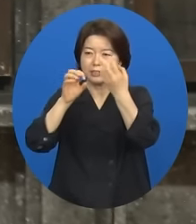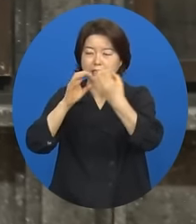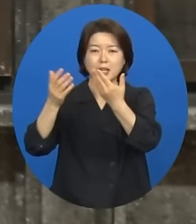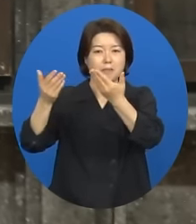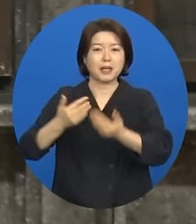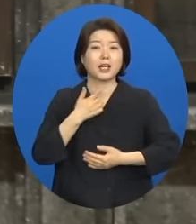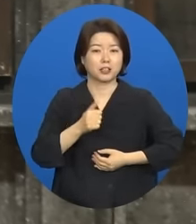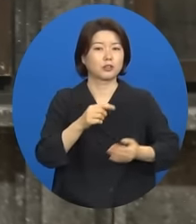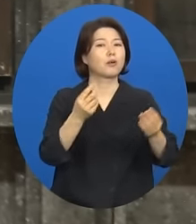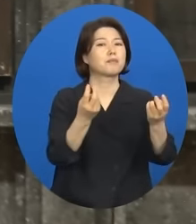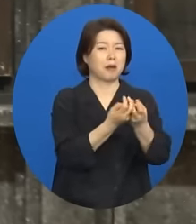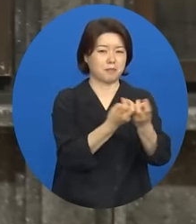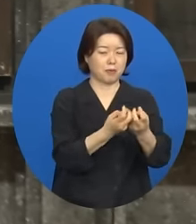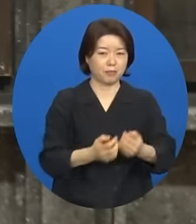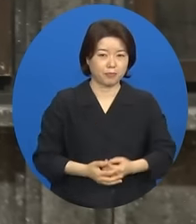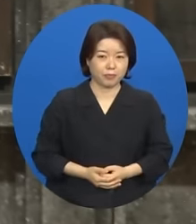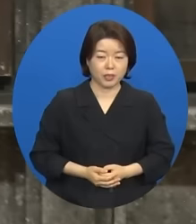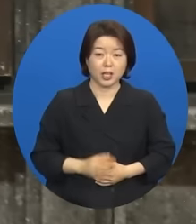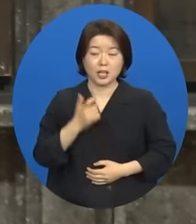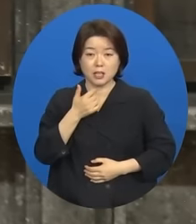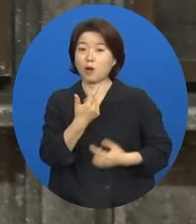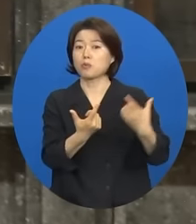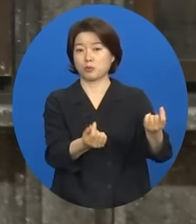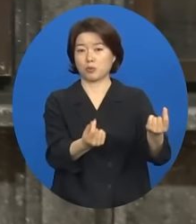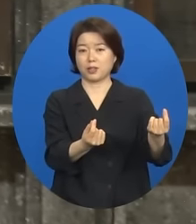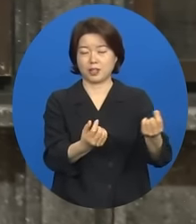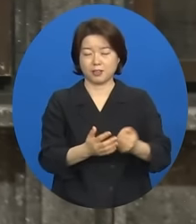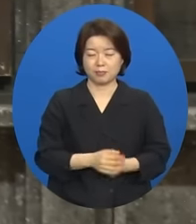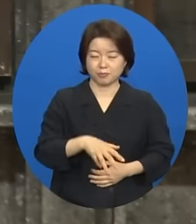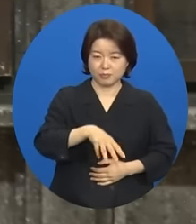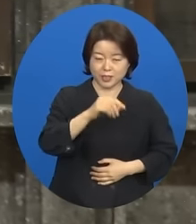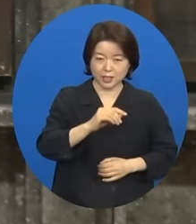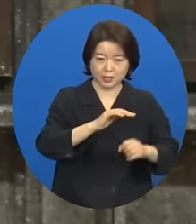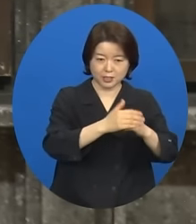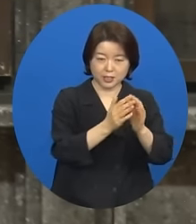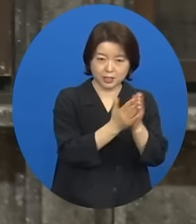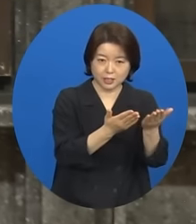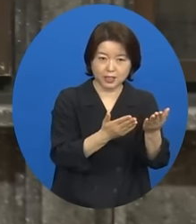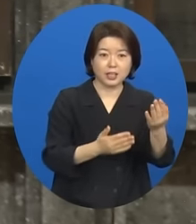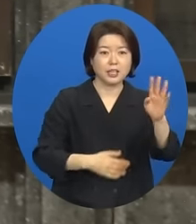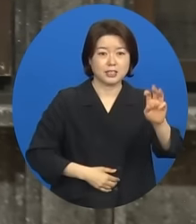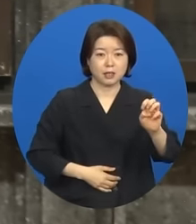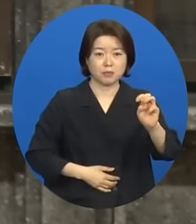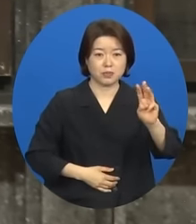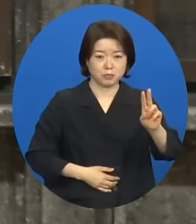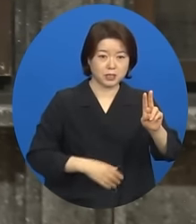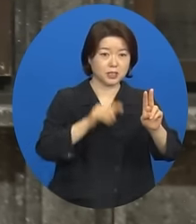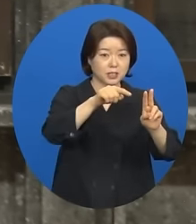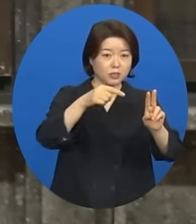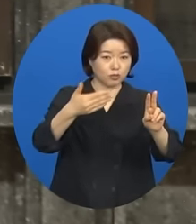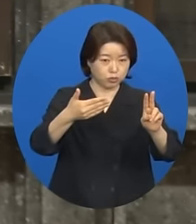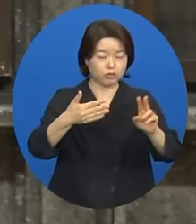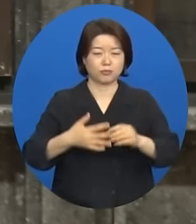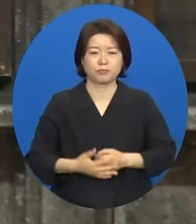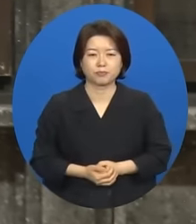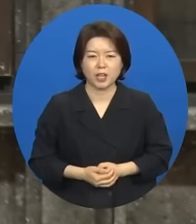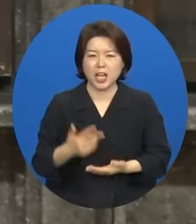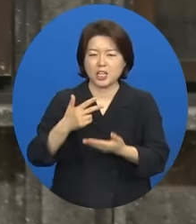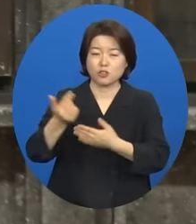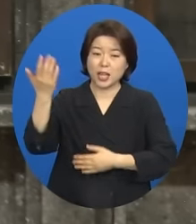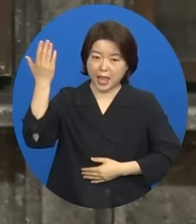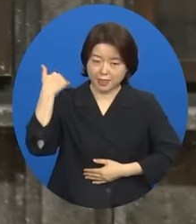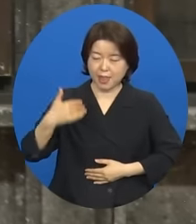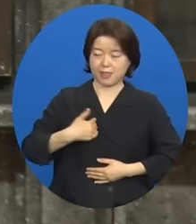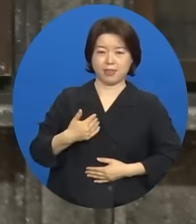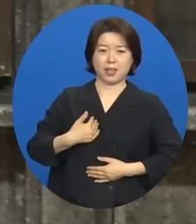있어요. 자, 어떤 약속이냐? 창세기 32장 9절과 12절 말씀인데요. 이렇게 되어 있어요. 주께서 전에